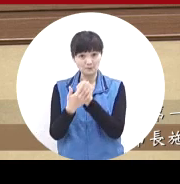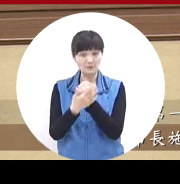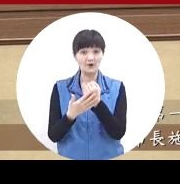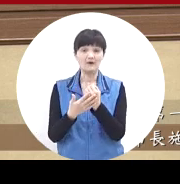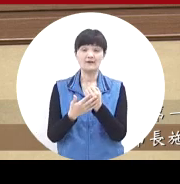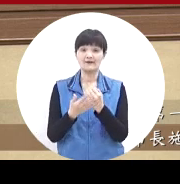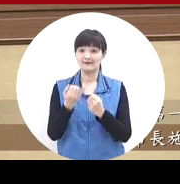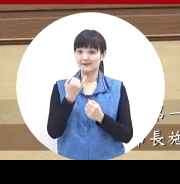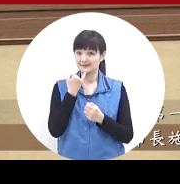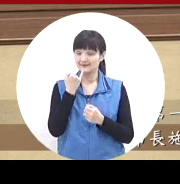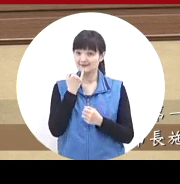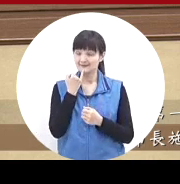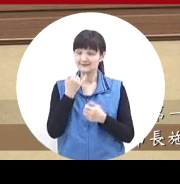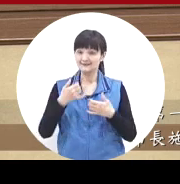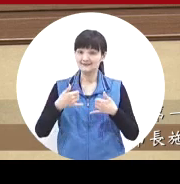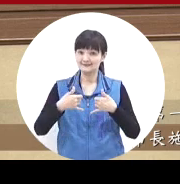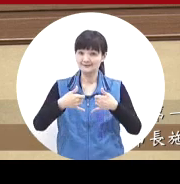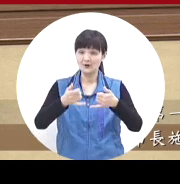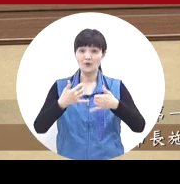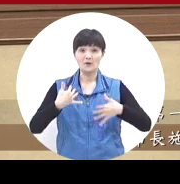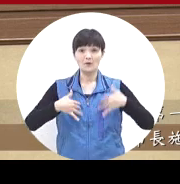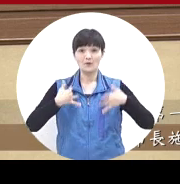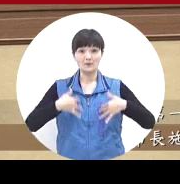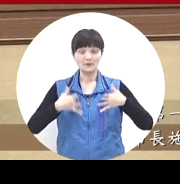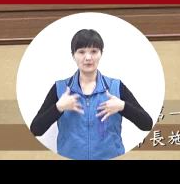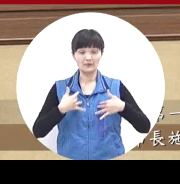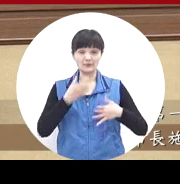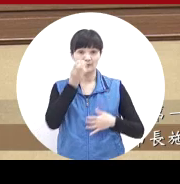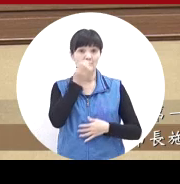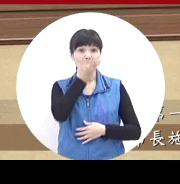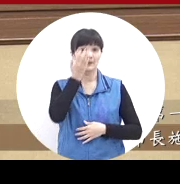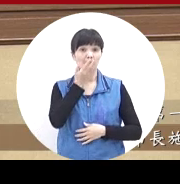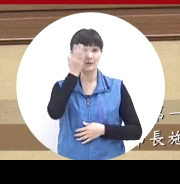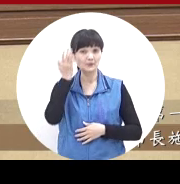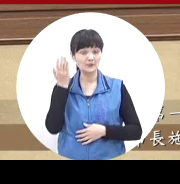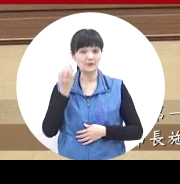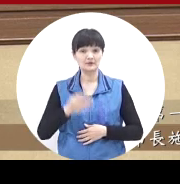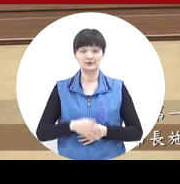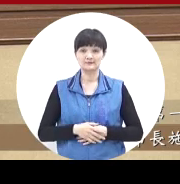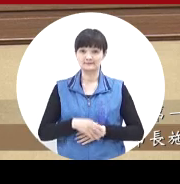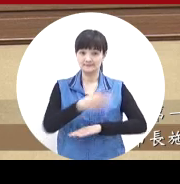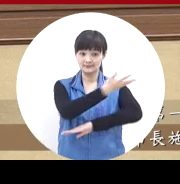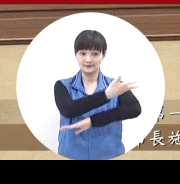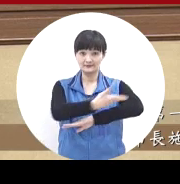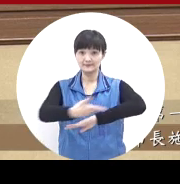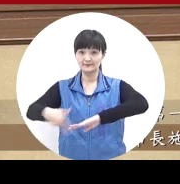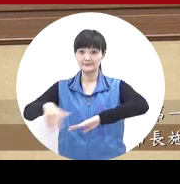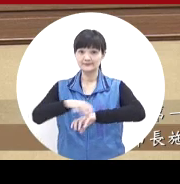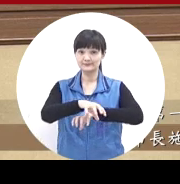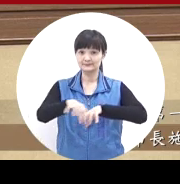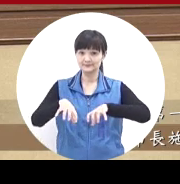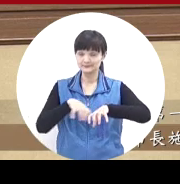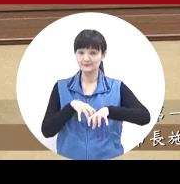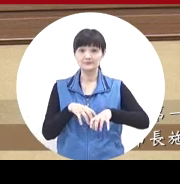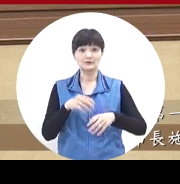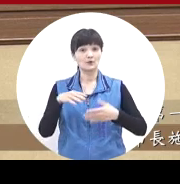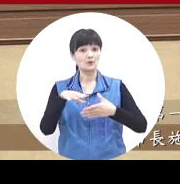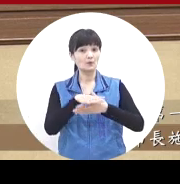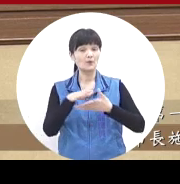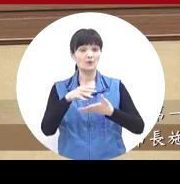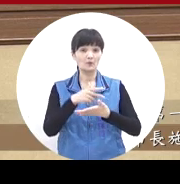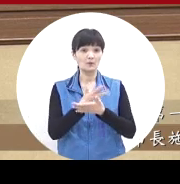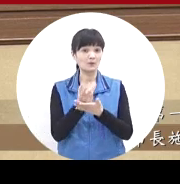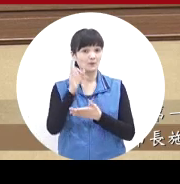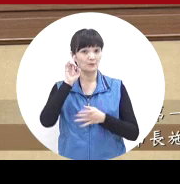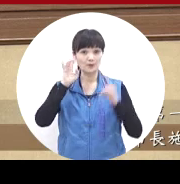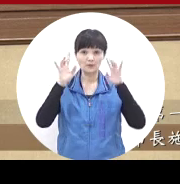微笑山线，都让我们的观光以及我们的河川环境丰富，艺文活动优化，阅